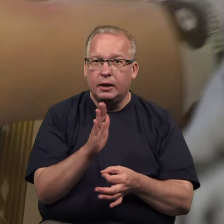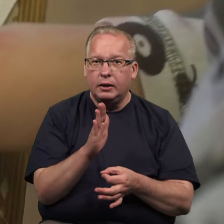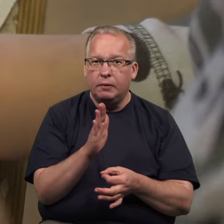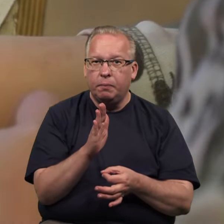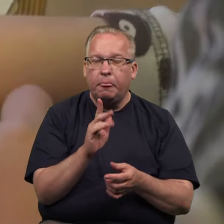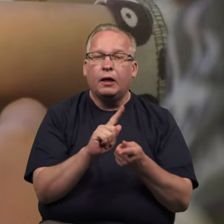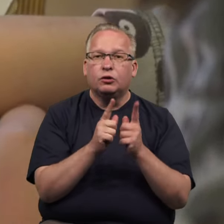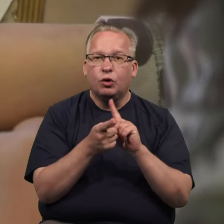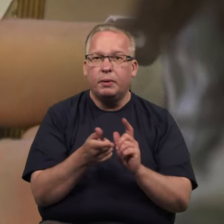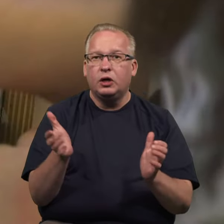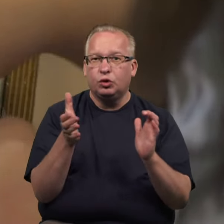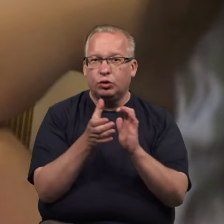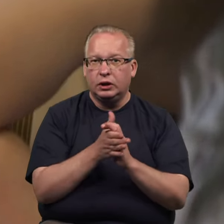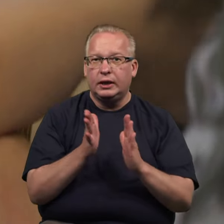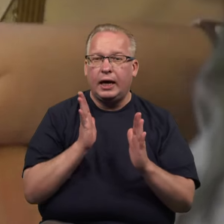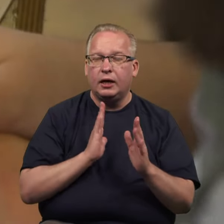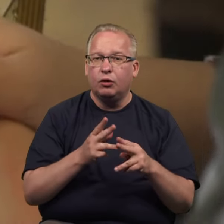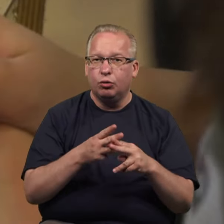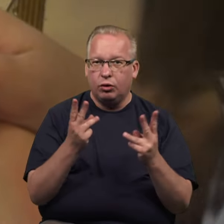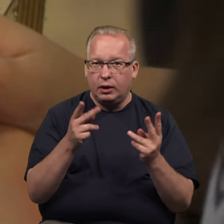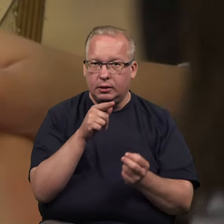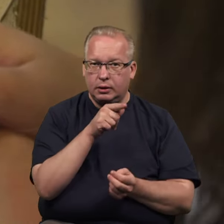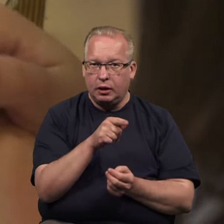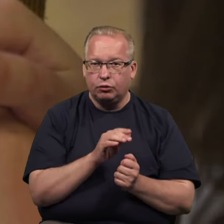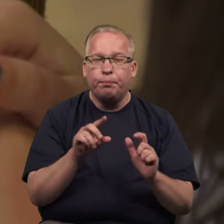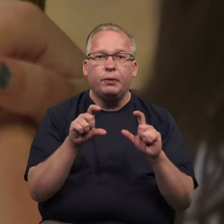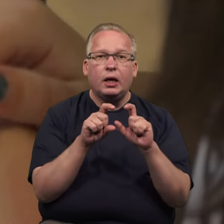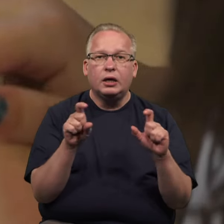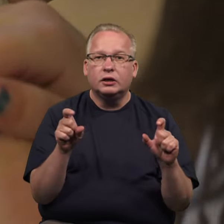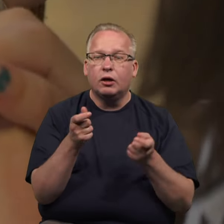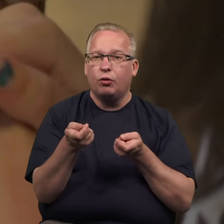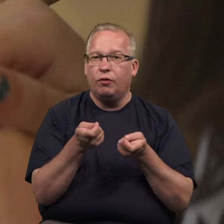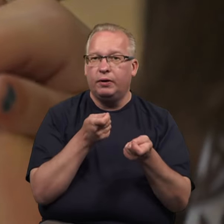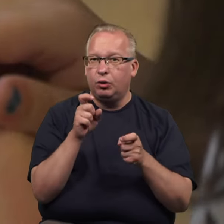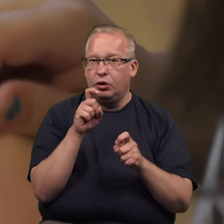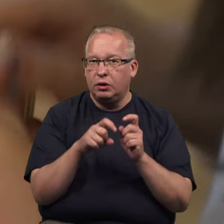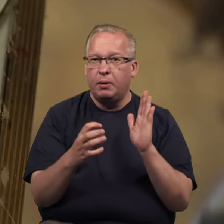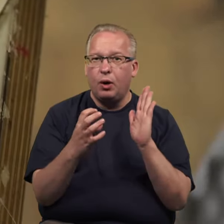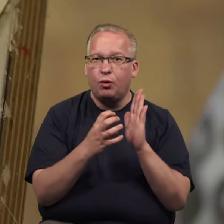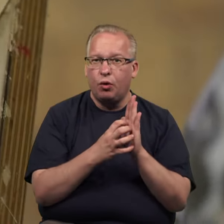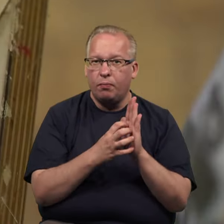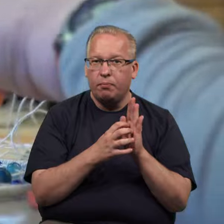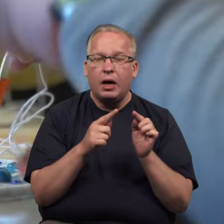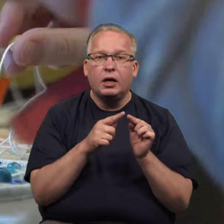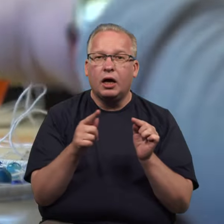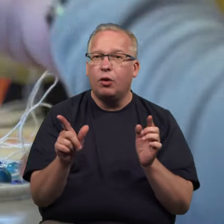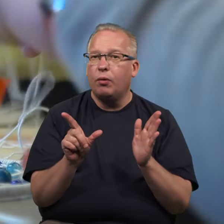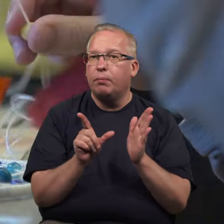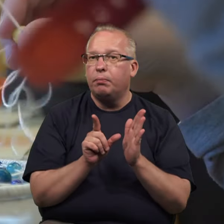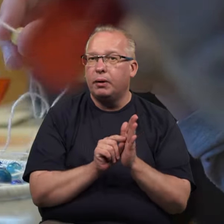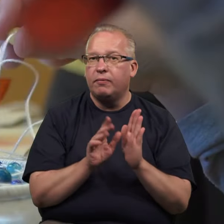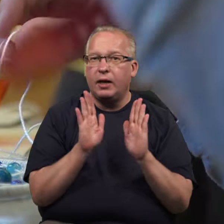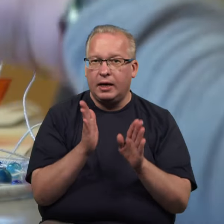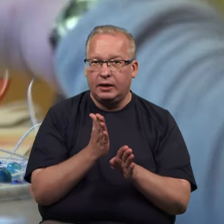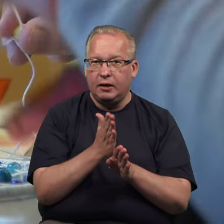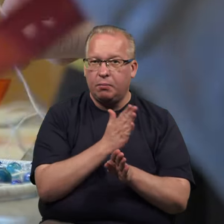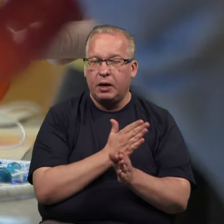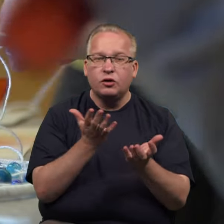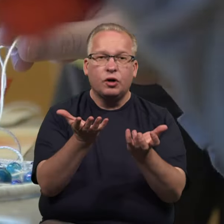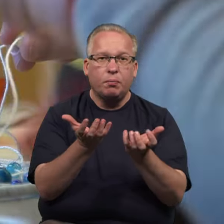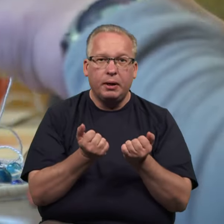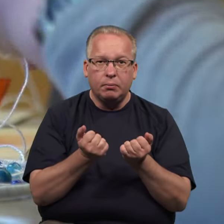ar susitaikę su nukentėjusiuoju. Įstaigos vadovas tikrinti QR kodo galiojimą privalėtų ne tik prieš